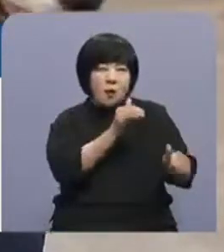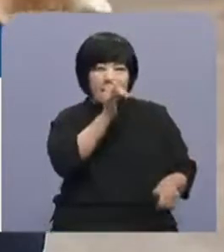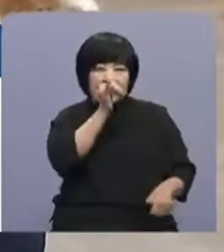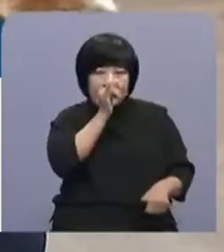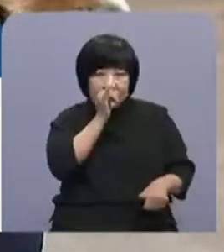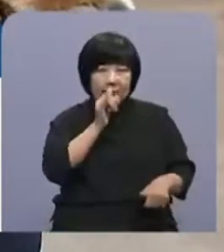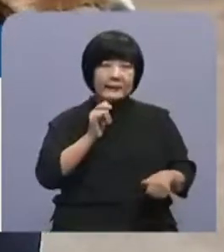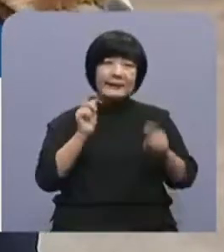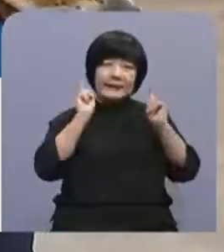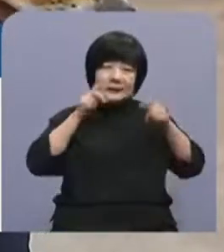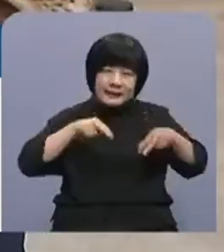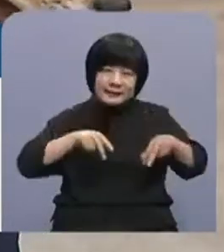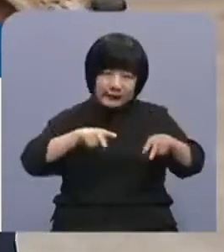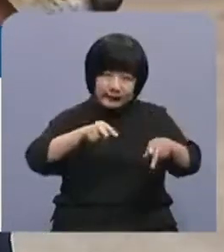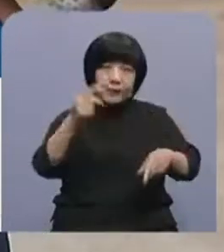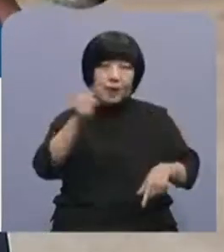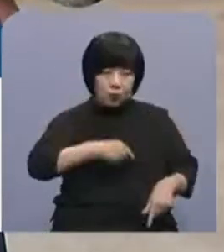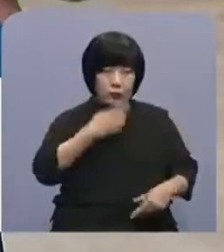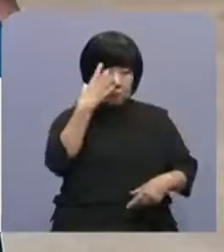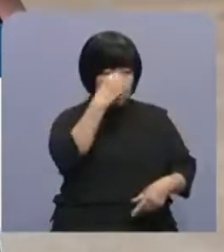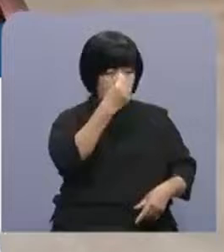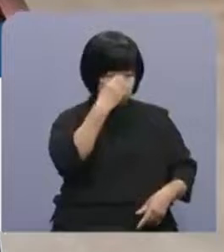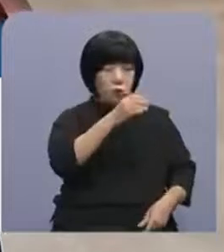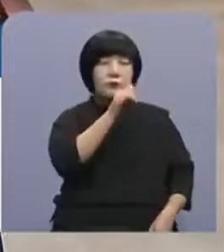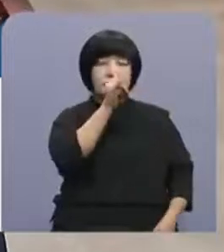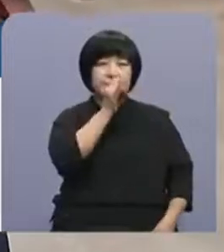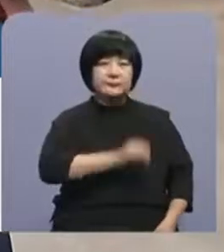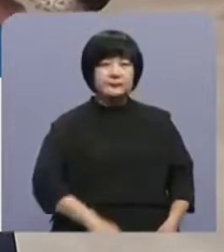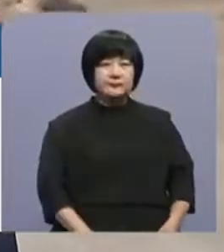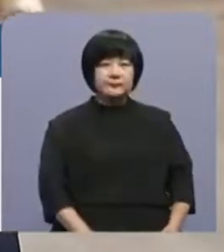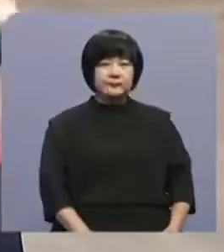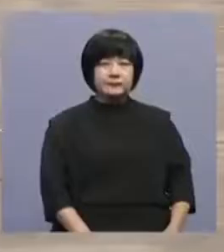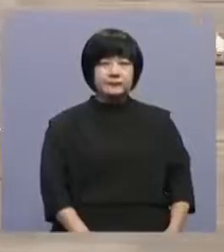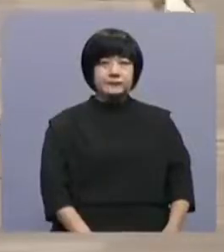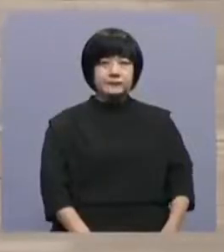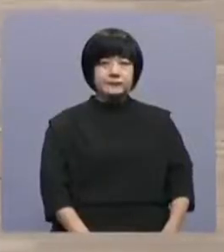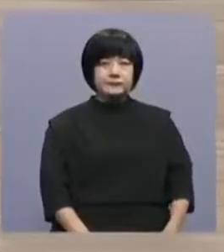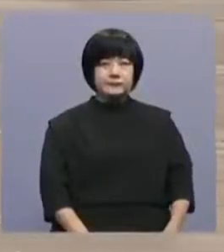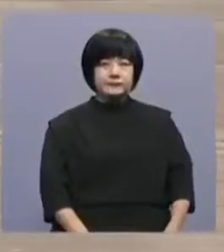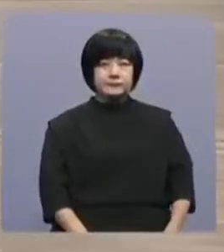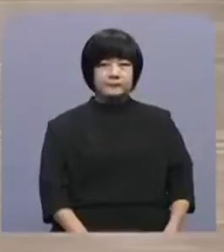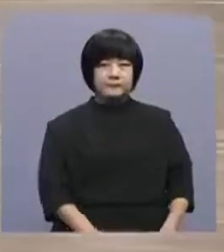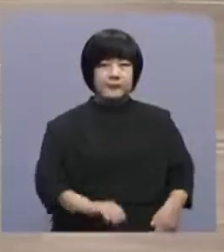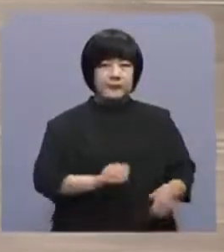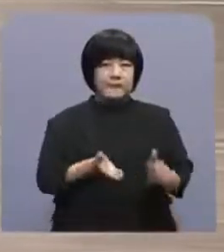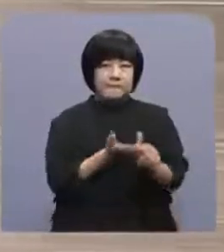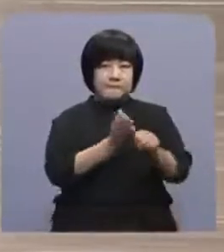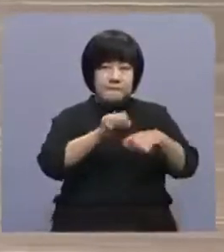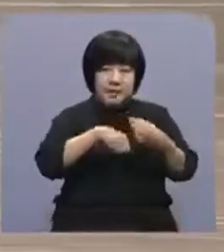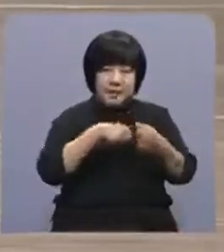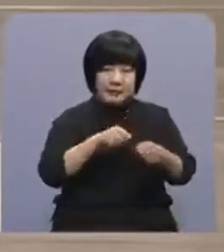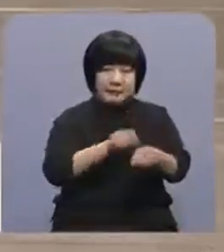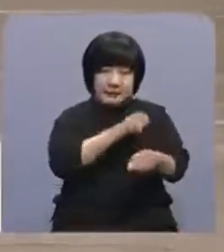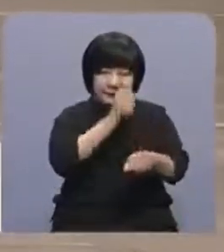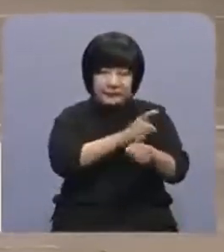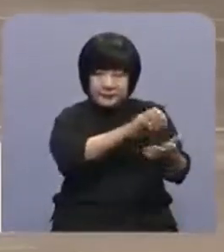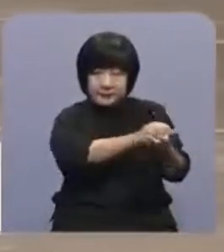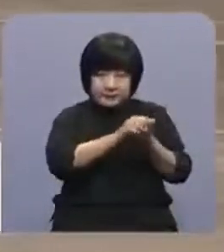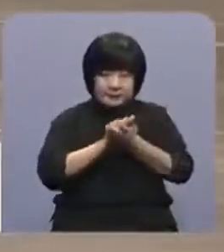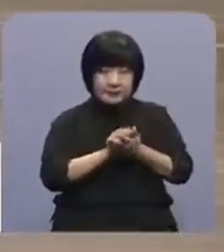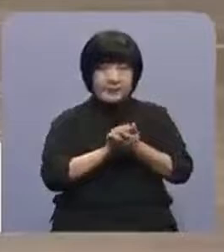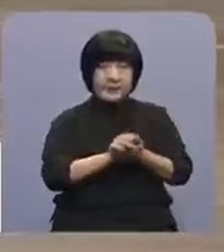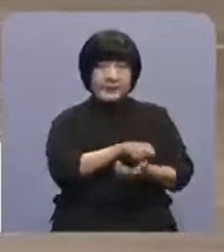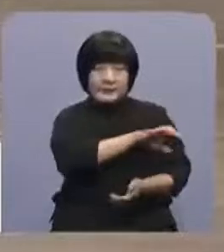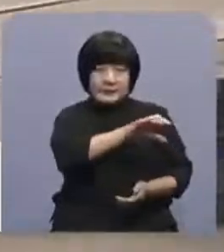산책견 나오니까 예, 그런 경우가 있죠, 가끔. 이런 반려견의 특성을 살려 산책하며 동네